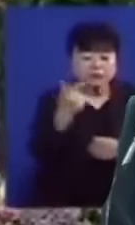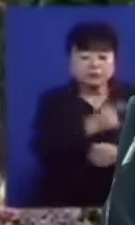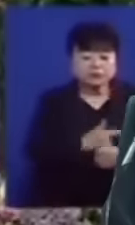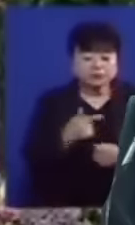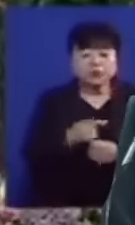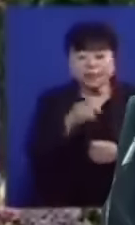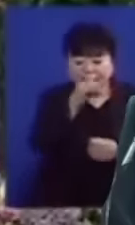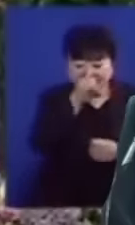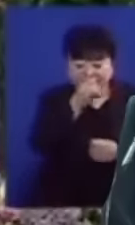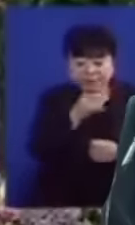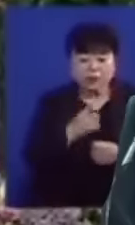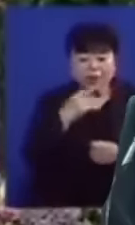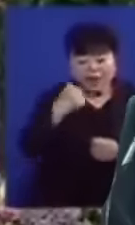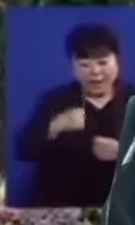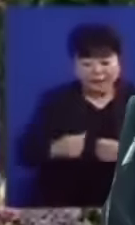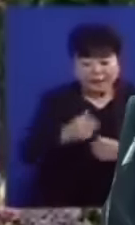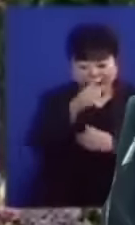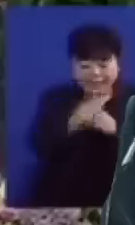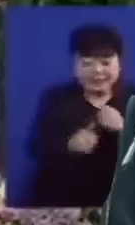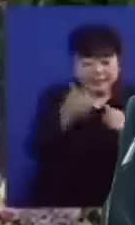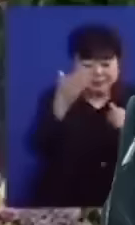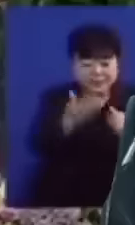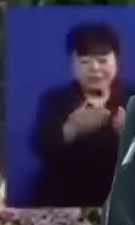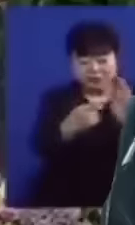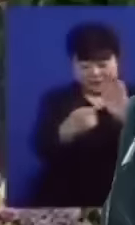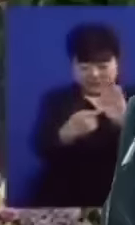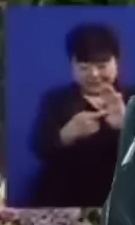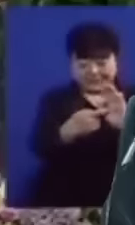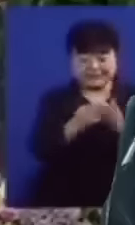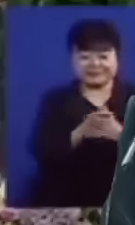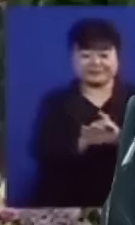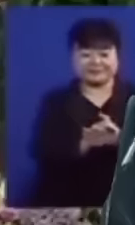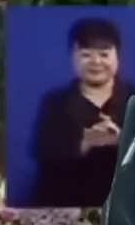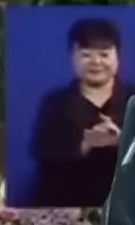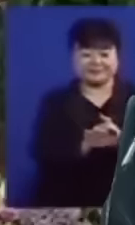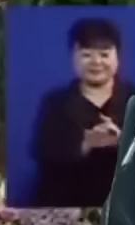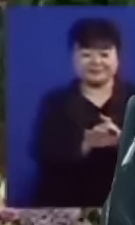품속에 있는 독생하신 하나님이 나타내시는 일.